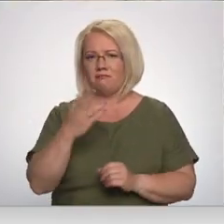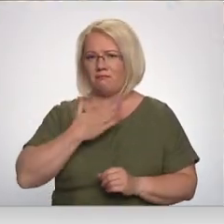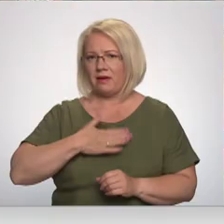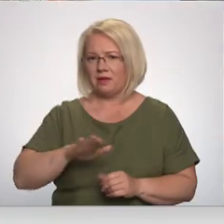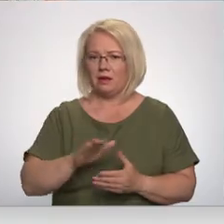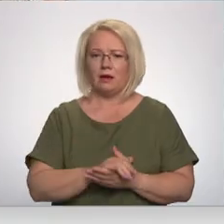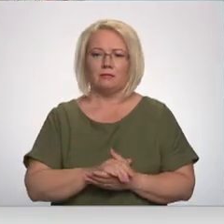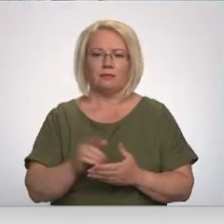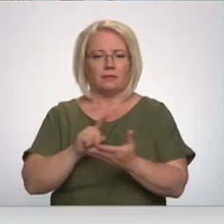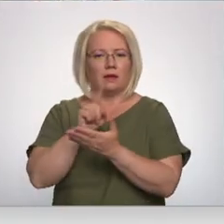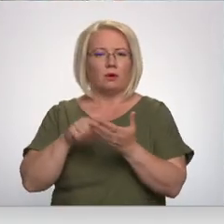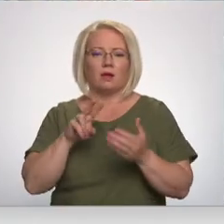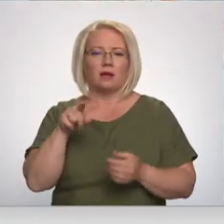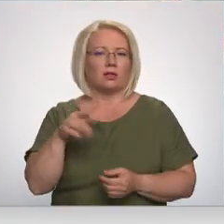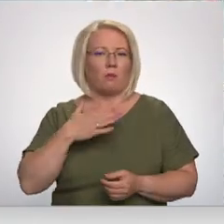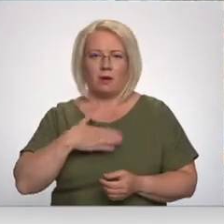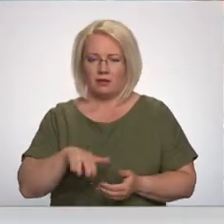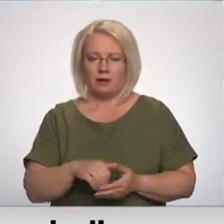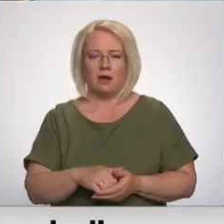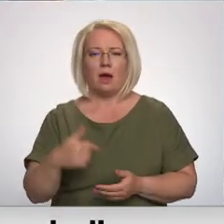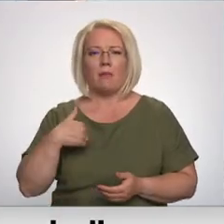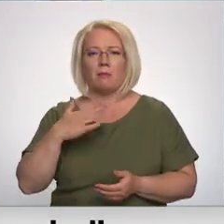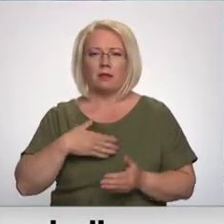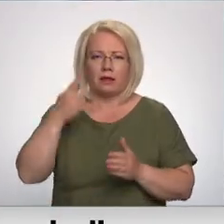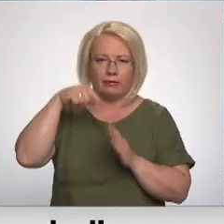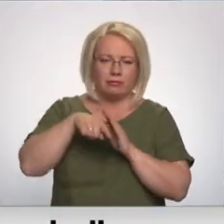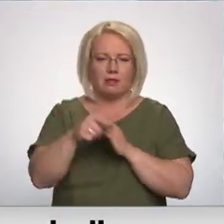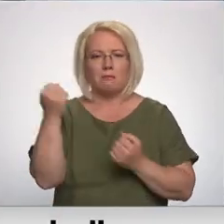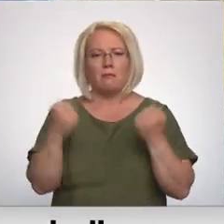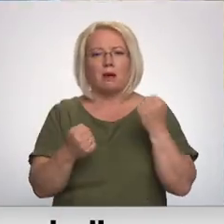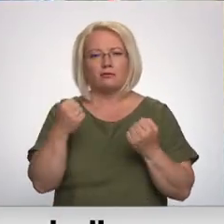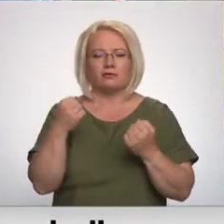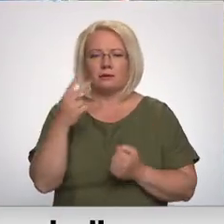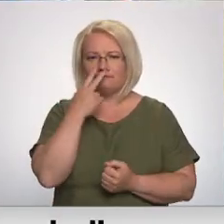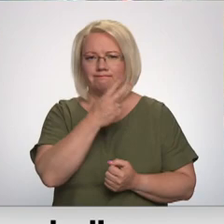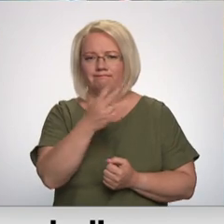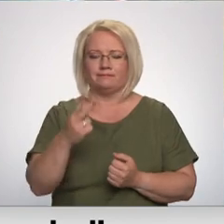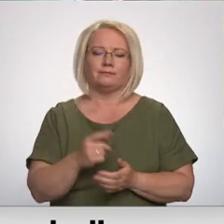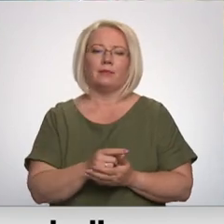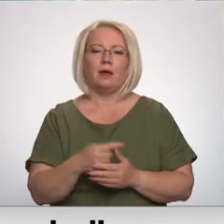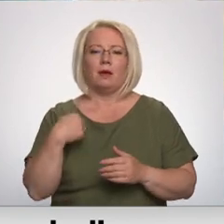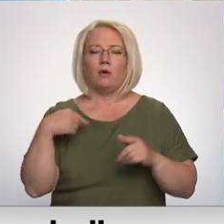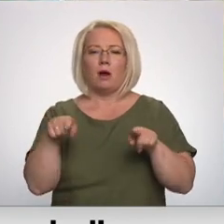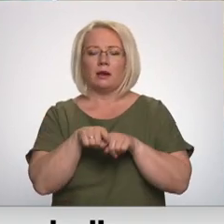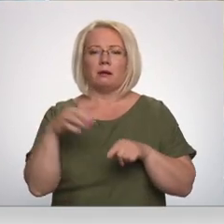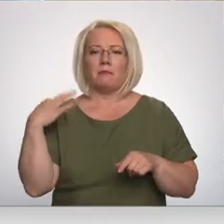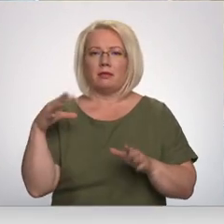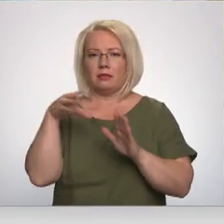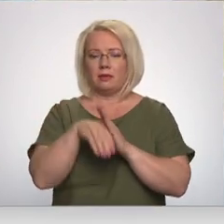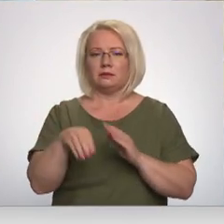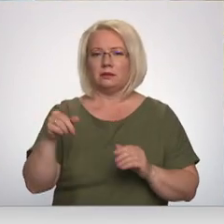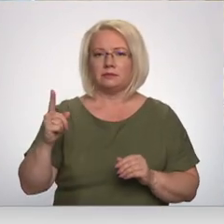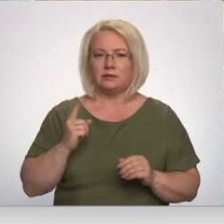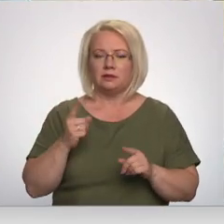Kas tev varbūt visvairāk patika? Man visvairāk patika ložināt pa mašīnām visam. Mums arī meita ir zemesardzē, tāpēc mēs